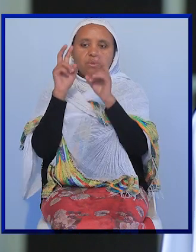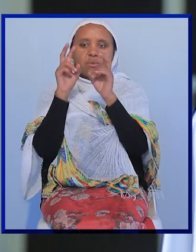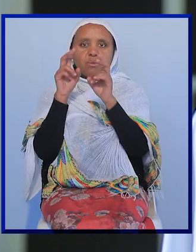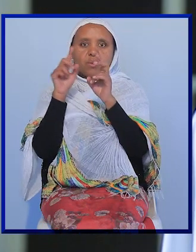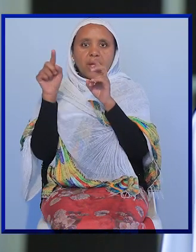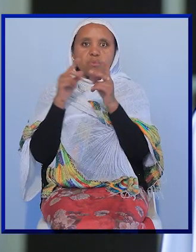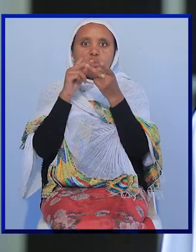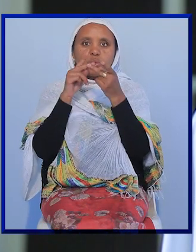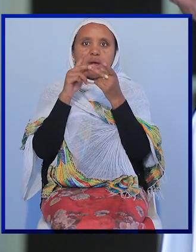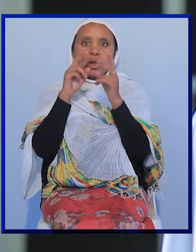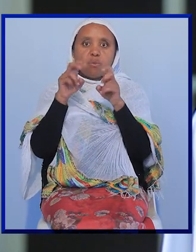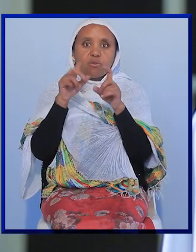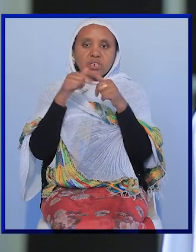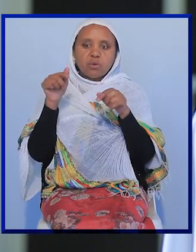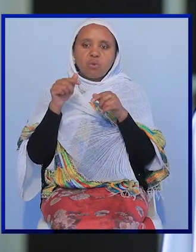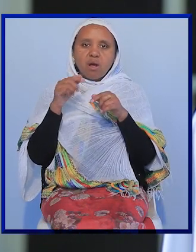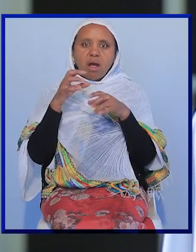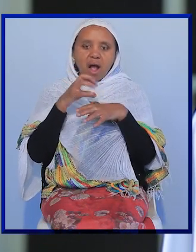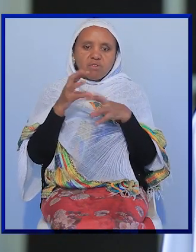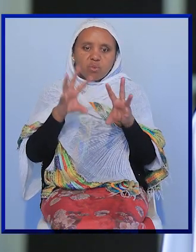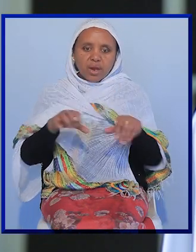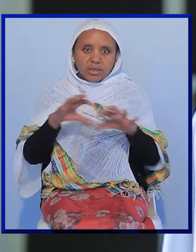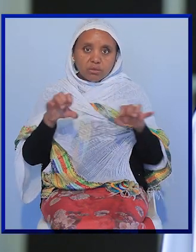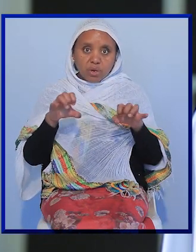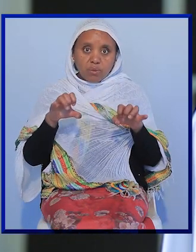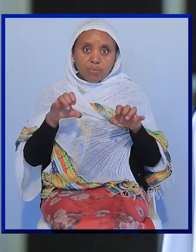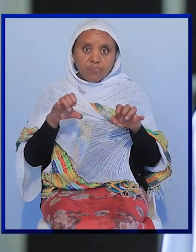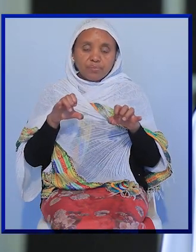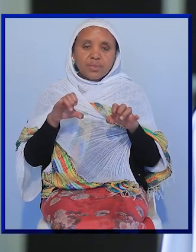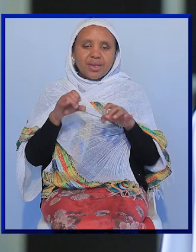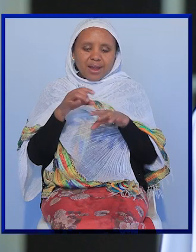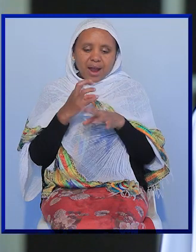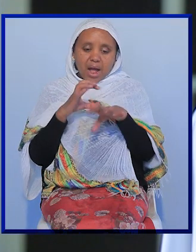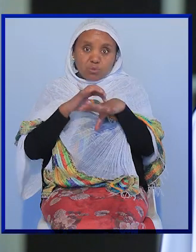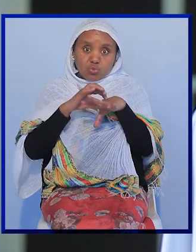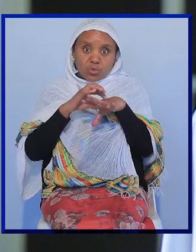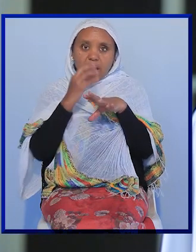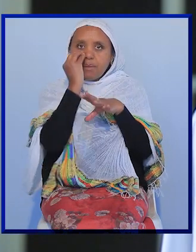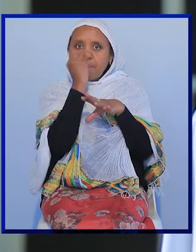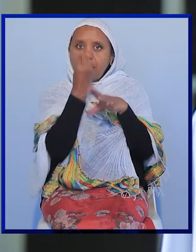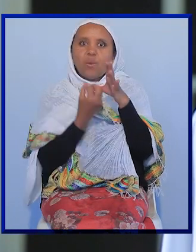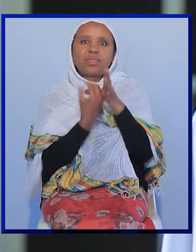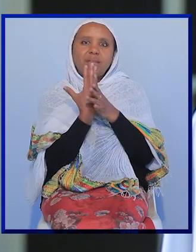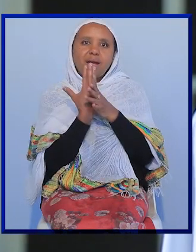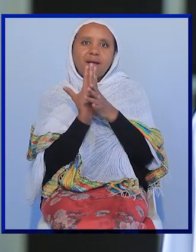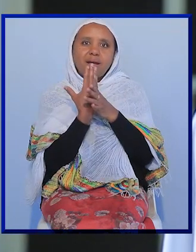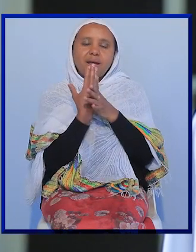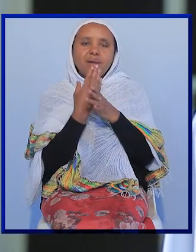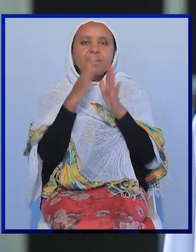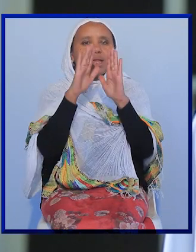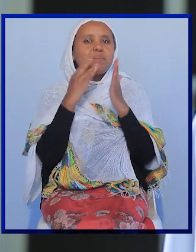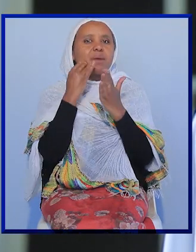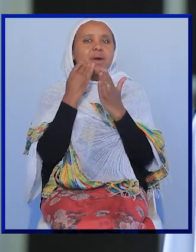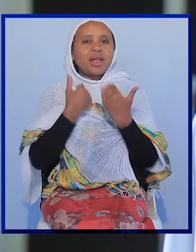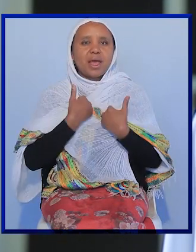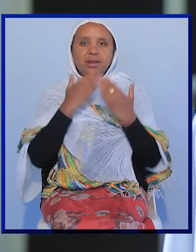ለመቆፈር ያንን ስፍራ ሲሄዱ አፈሩን ገለል አድርገው ሲያዩት ከአጽሙ ውስጥ አበባ ወጣ፣ አበባ ወጣ። በታምረ ማርያም ላይ ያለ